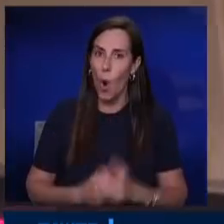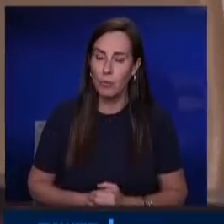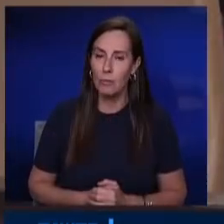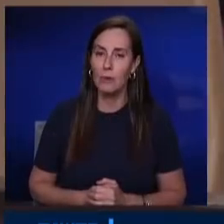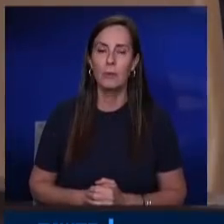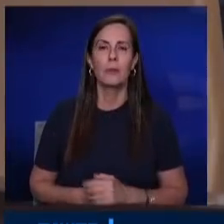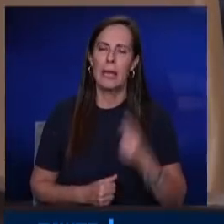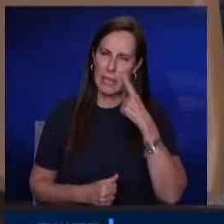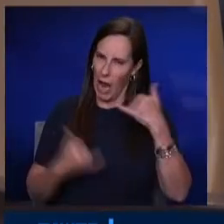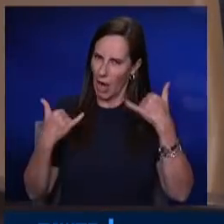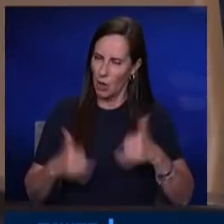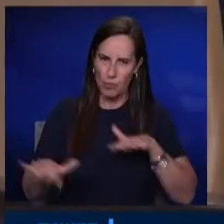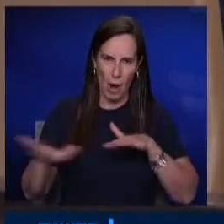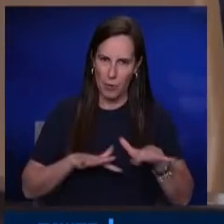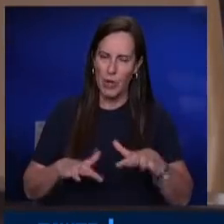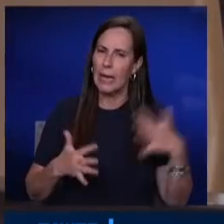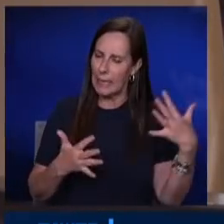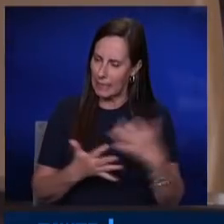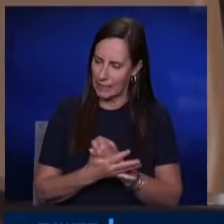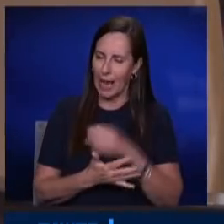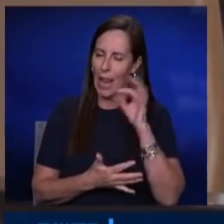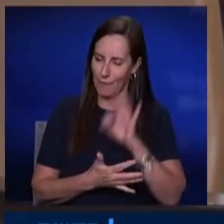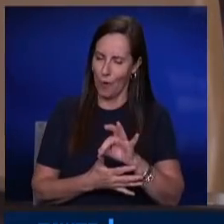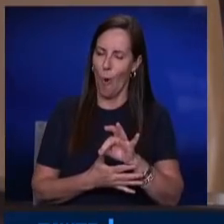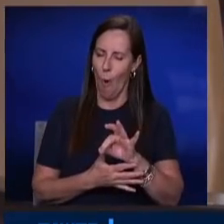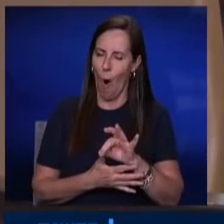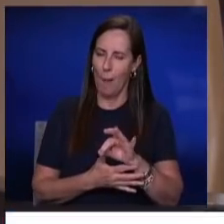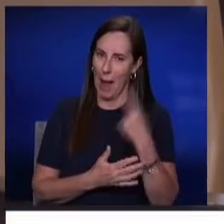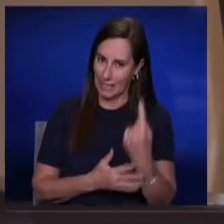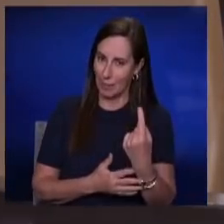שהקואליציה הצליחה לערער את יציבותה בעצמה בלי עזרת האופוזיציה.